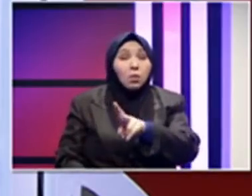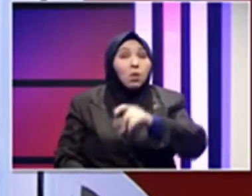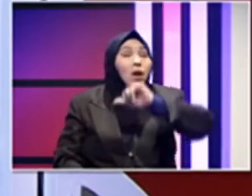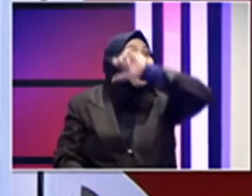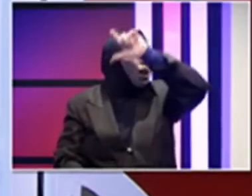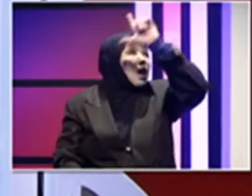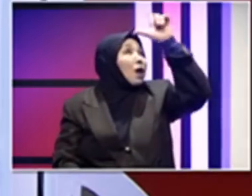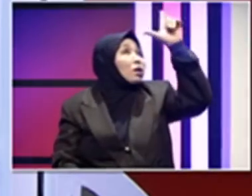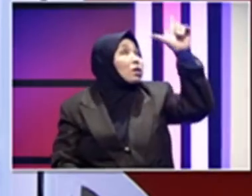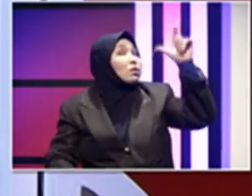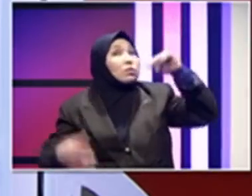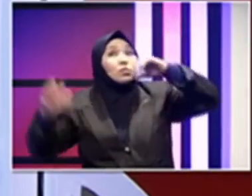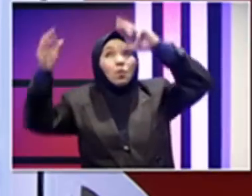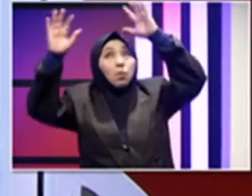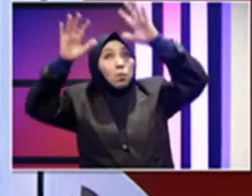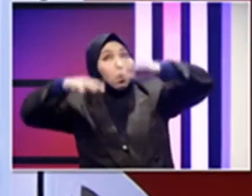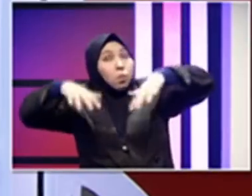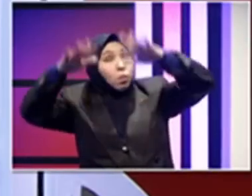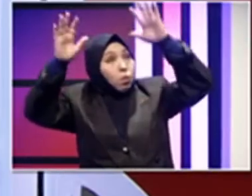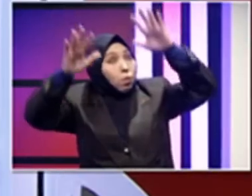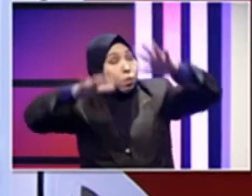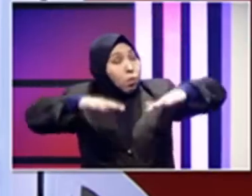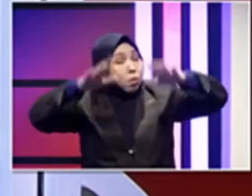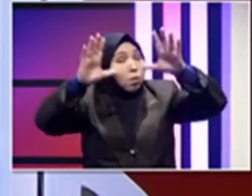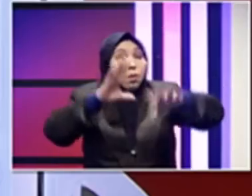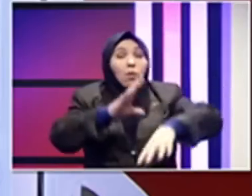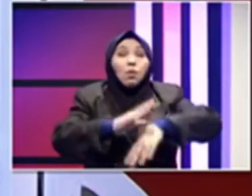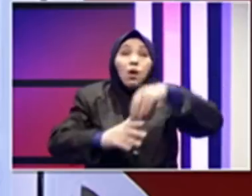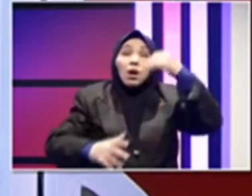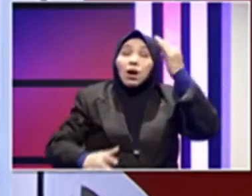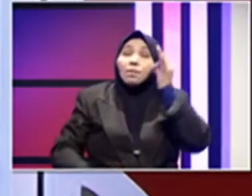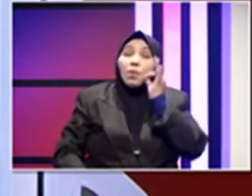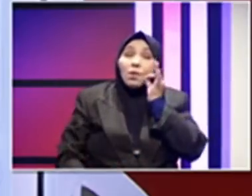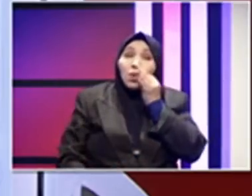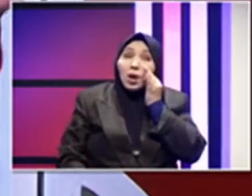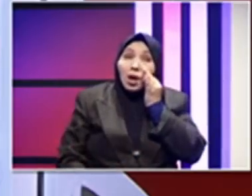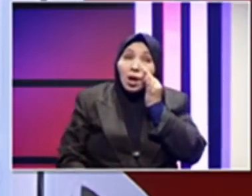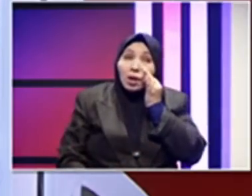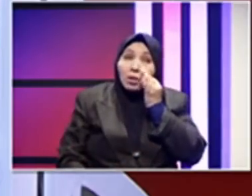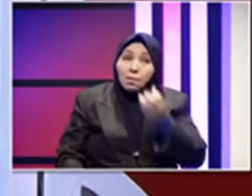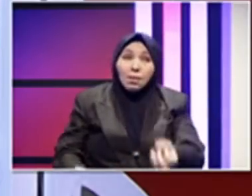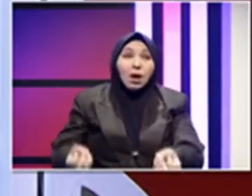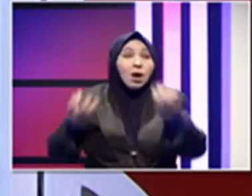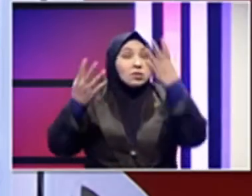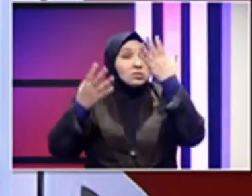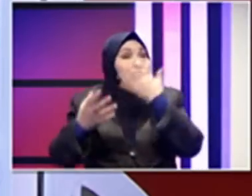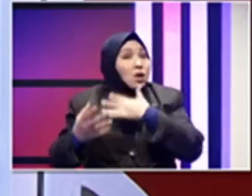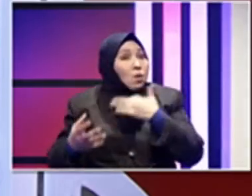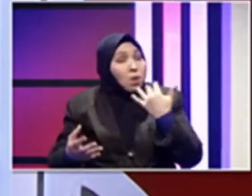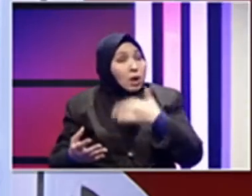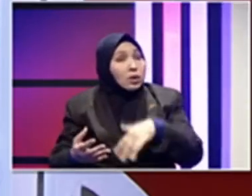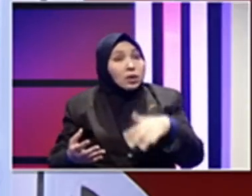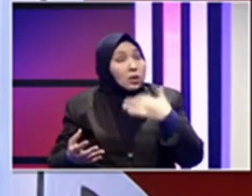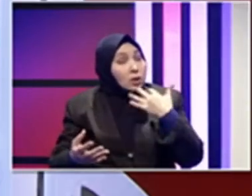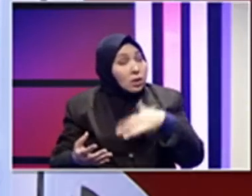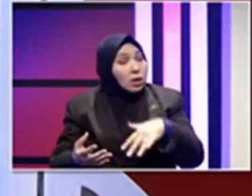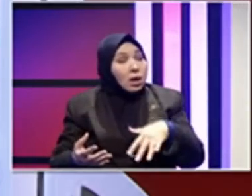itu diturunkan air, dikeluarkan buah-buahan, banyak warna Ustaz. Yeah. Ha, buah manggis warna apa